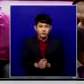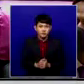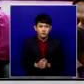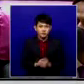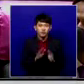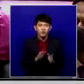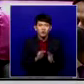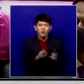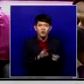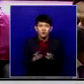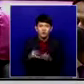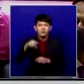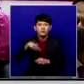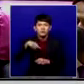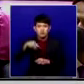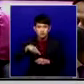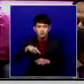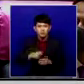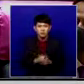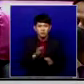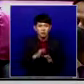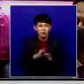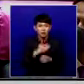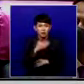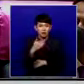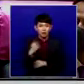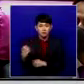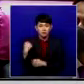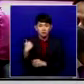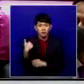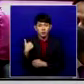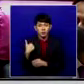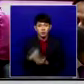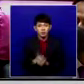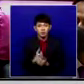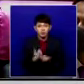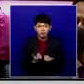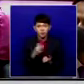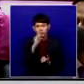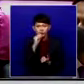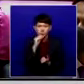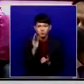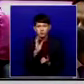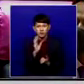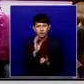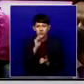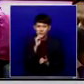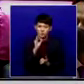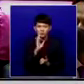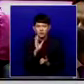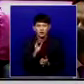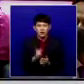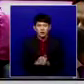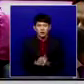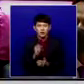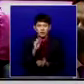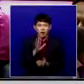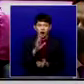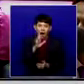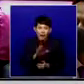ธีพิเศษนะแบงค์ชาติมีอำนาจนะผมพูดตรงนี้ไม่ได้นะพี่น้องผมพูดไม่ได้นะเขาบอกว่าห้าม